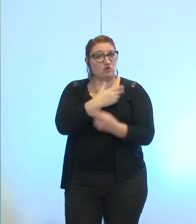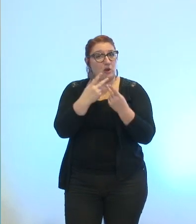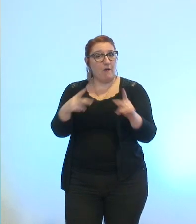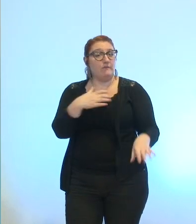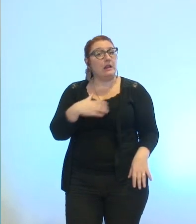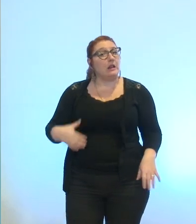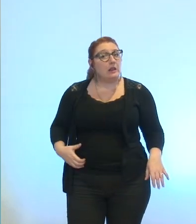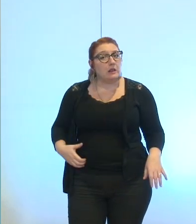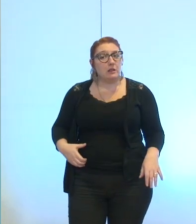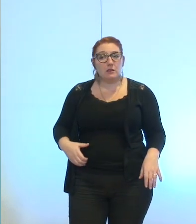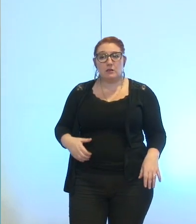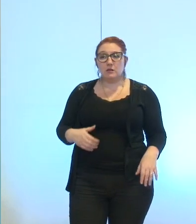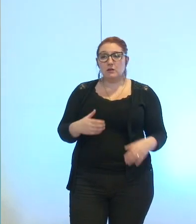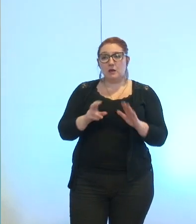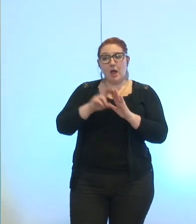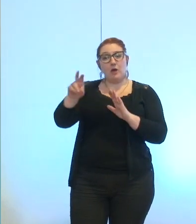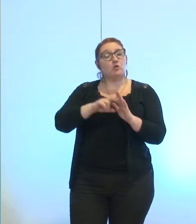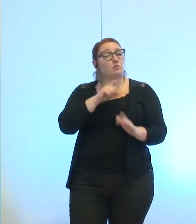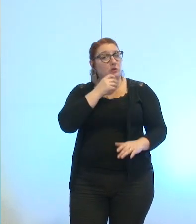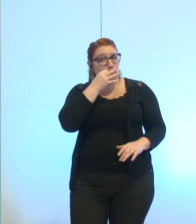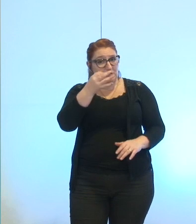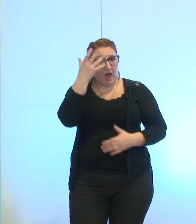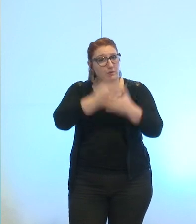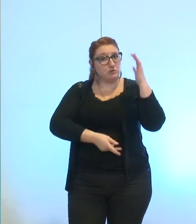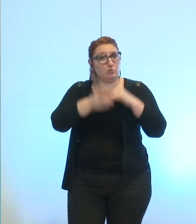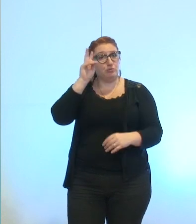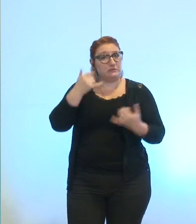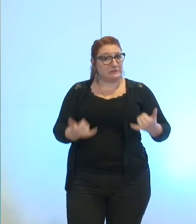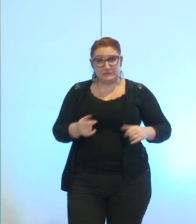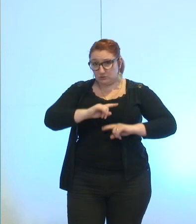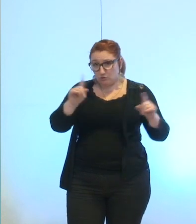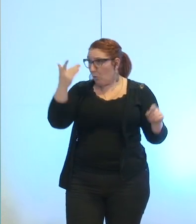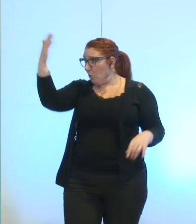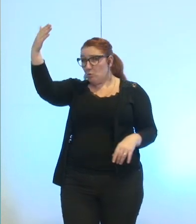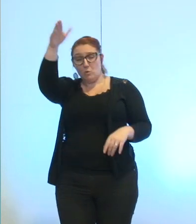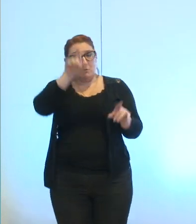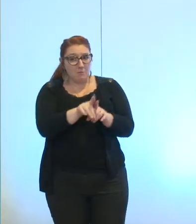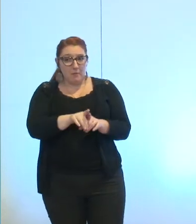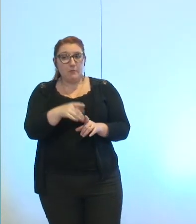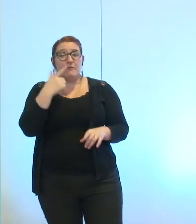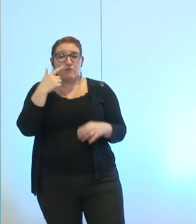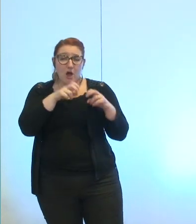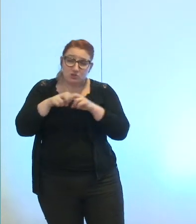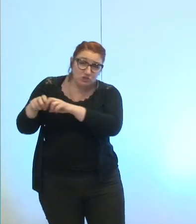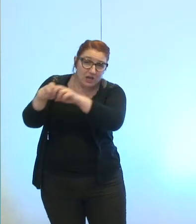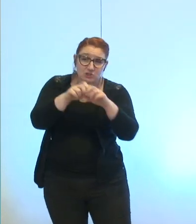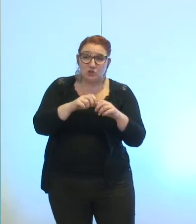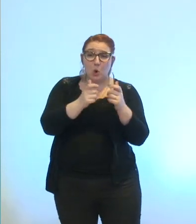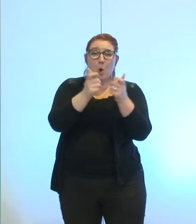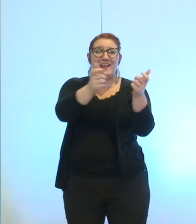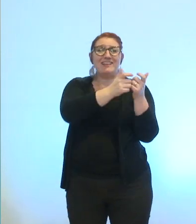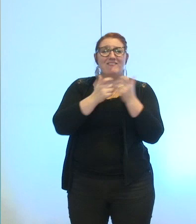n'y a pas de plus d'absentisme magrenob je le disais qu'il y en a ailleurs vous verrez si vous faites quelques recherches toutes les collectivités